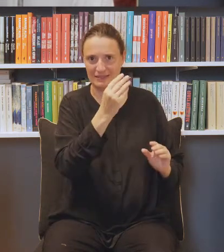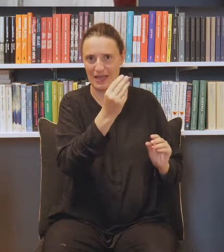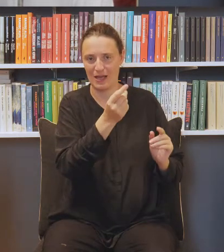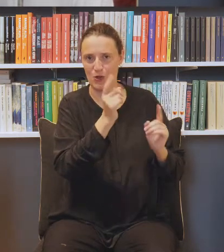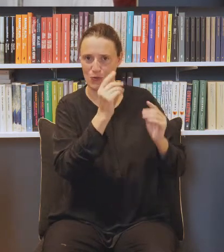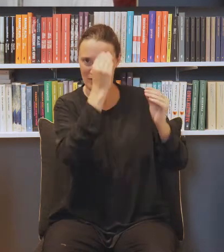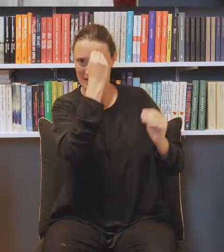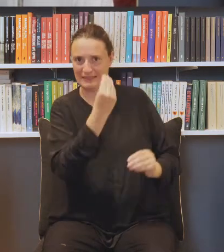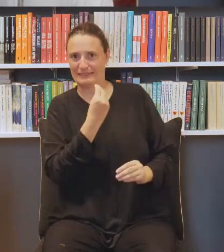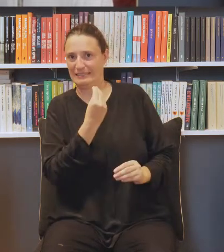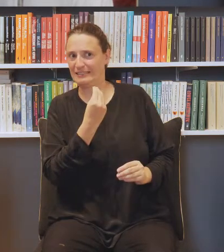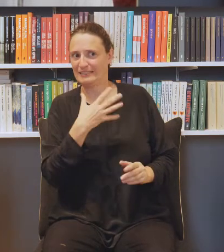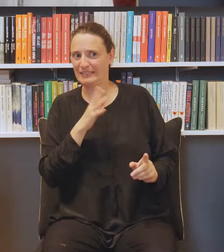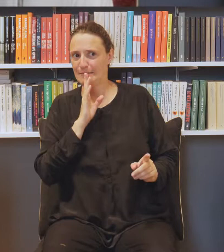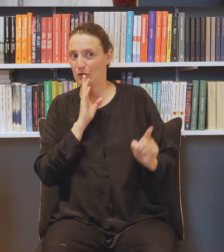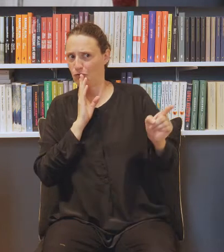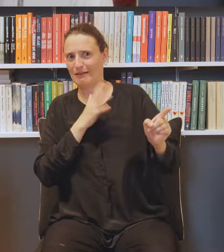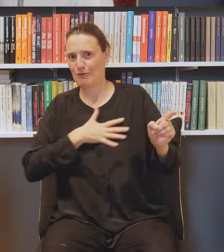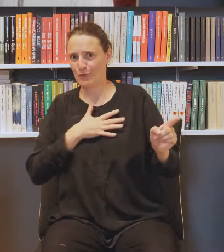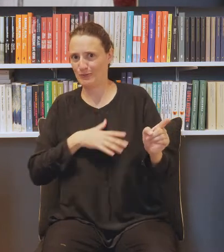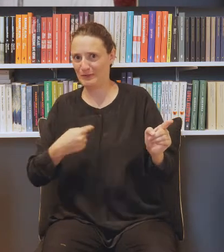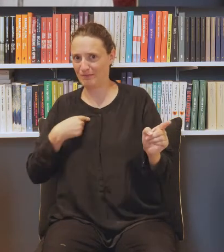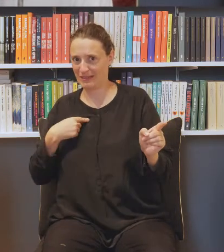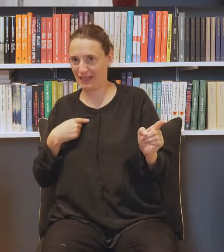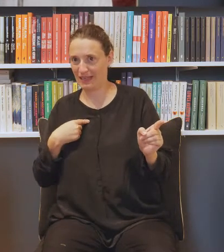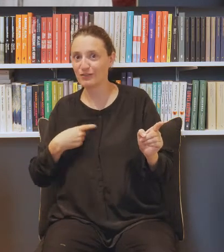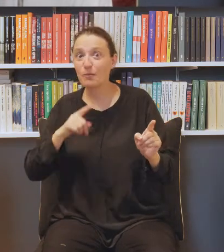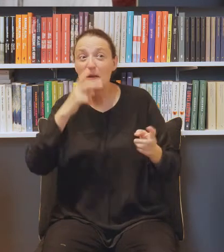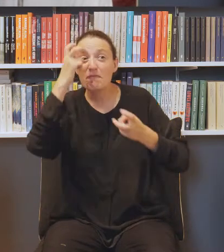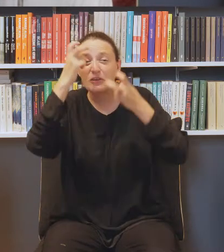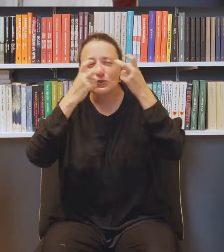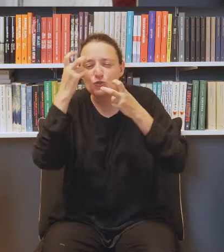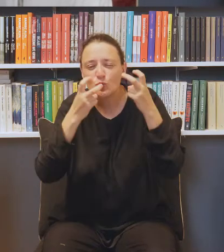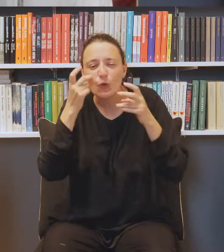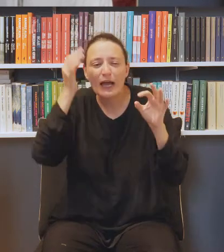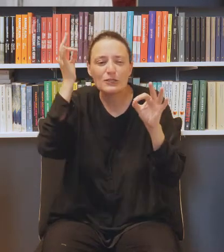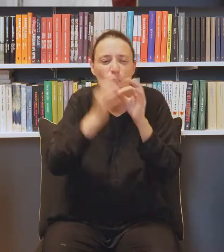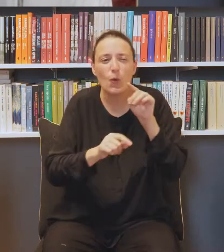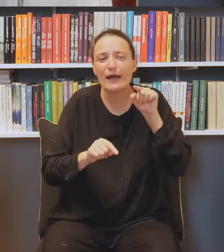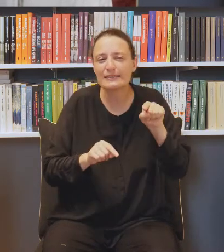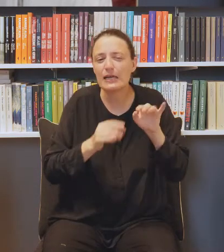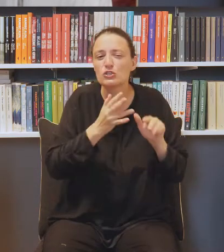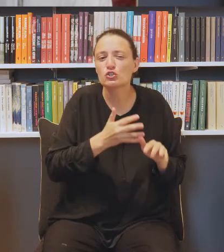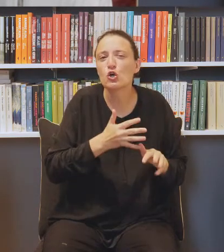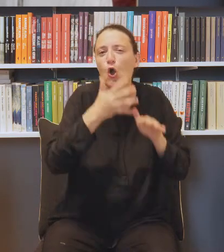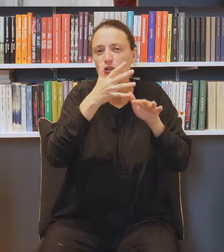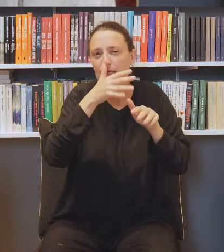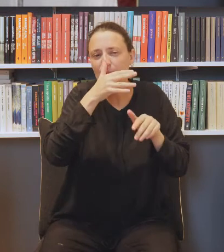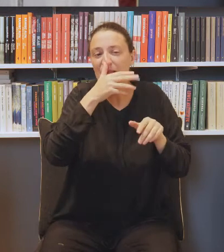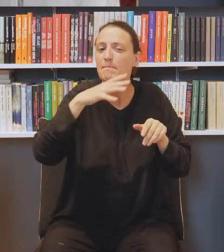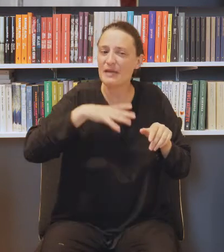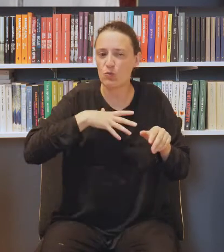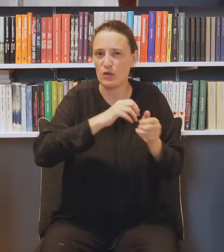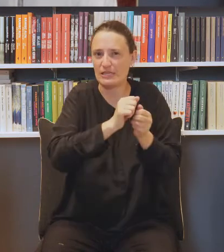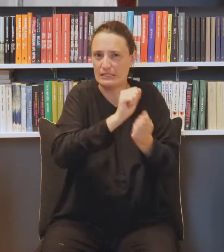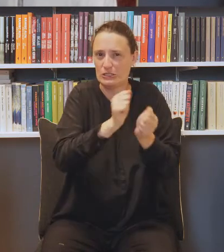która mnie nie lubi. Bo naprawdę, żeby wskazać to, że schodki w Fabianicach były wyburzone w